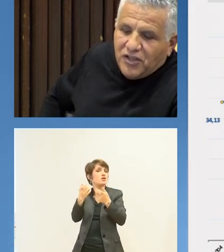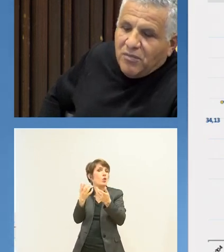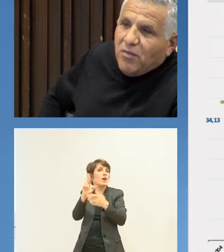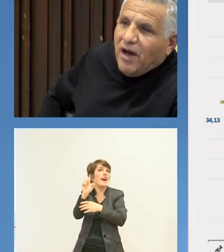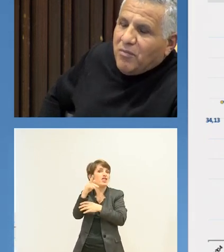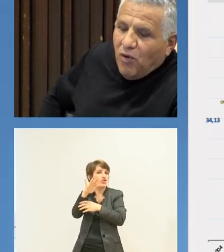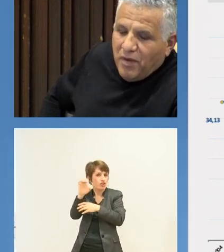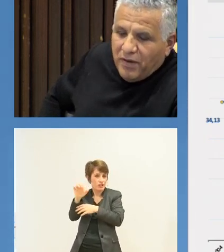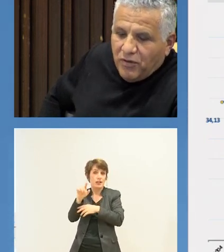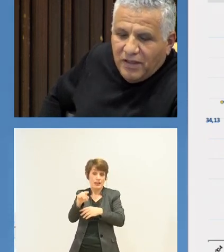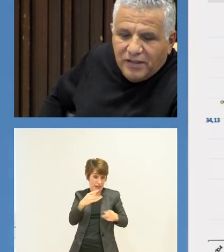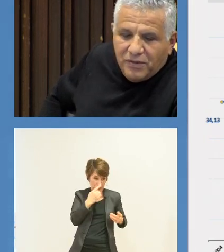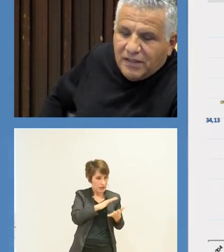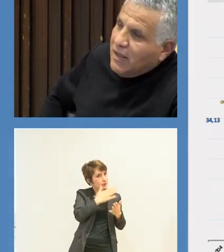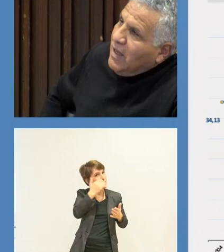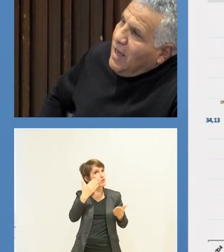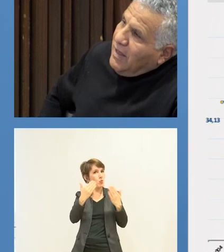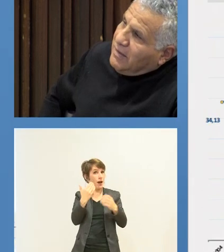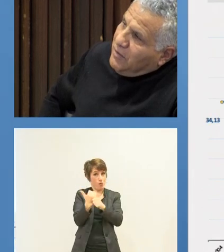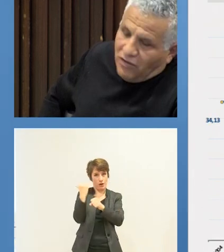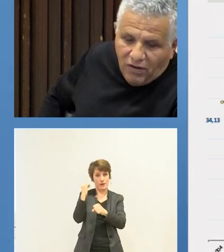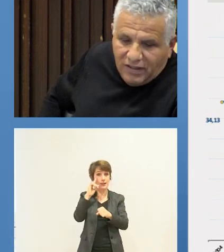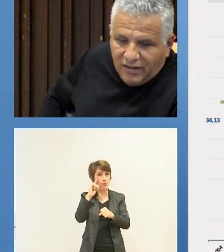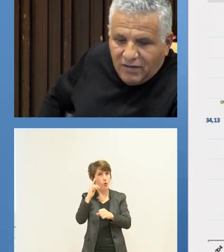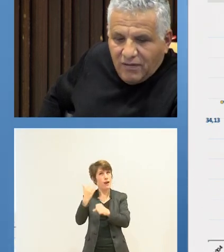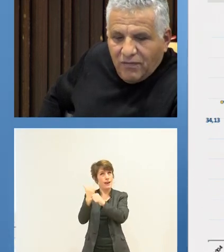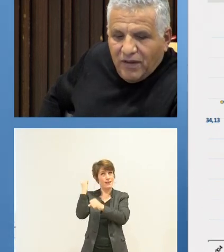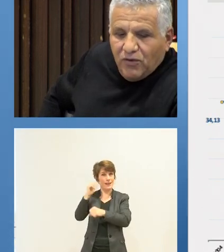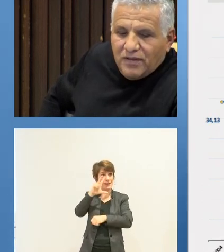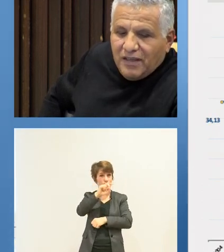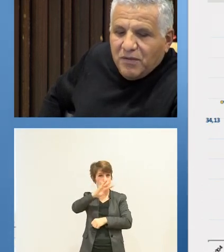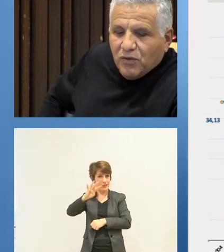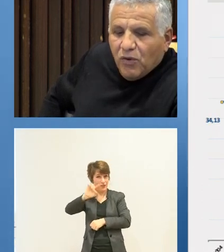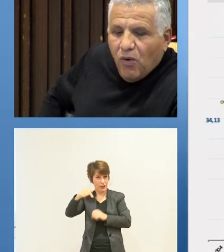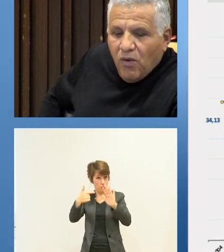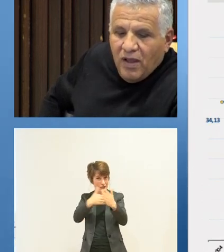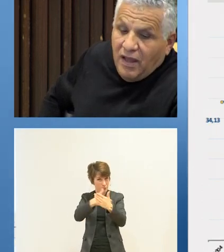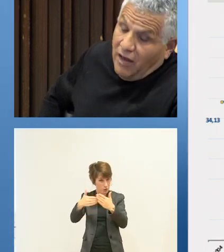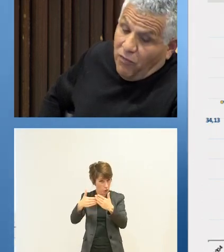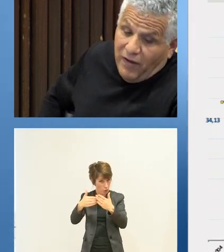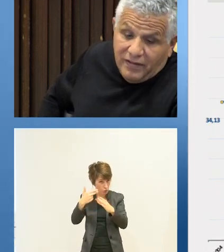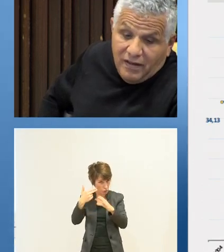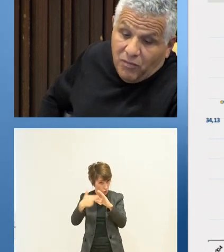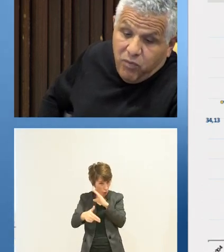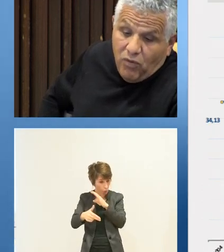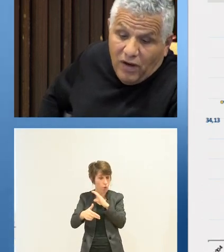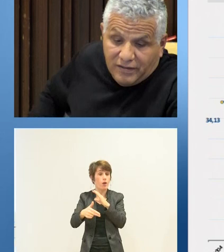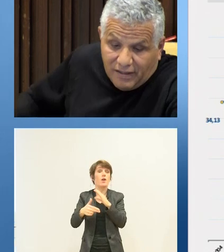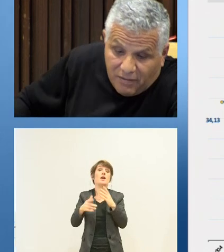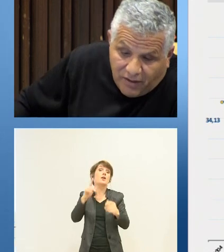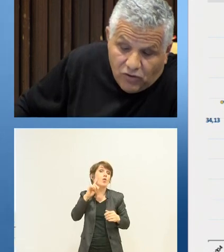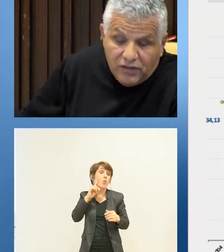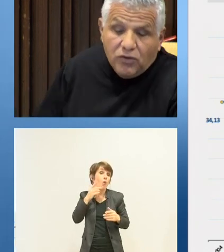légèrement par rapport au bp 2010 8 l été de 34,7 millions d'euros est en fait pourquoi